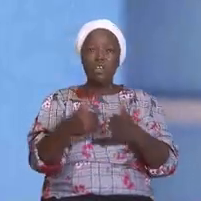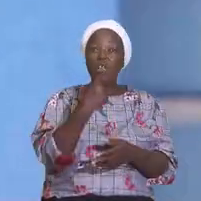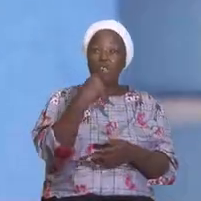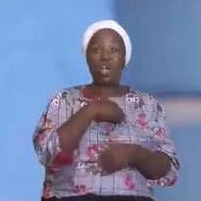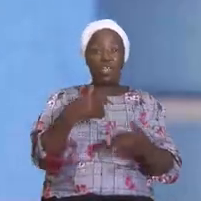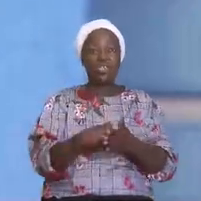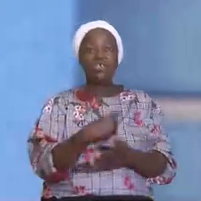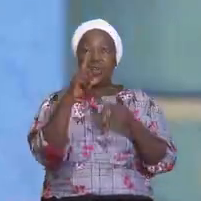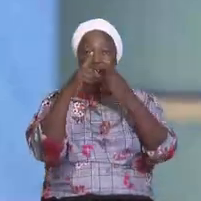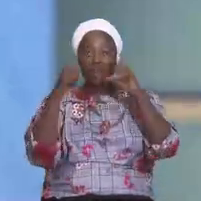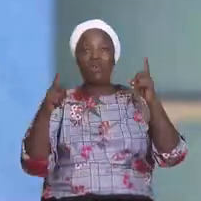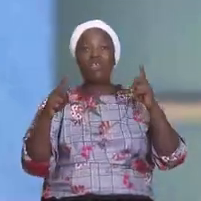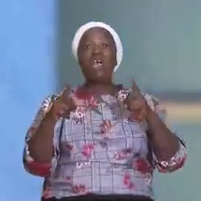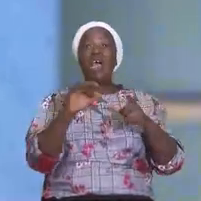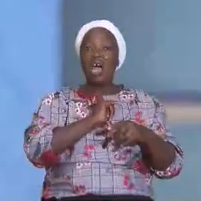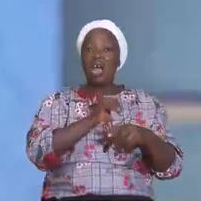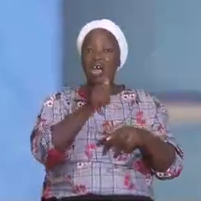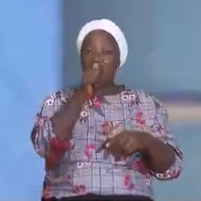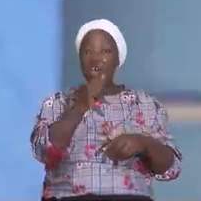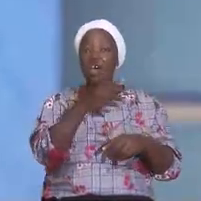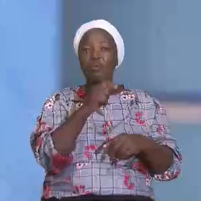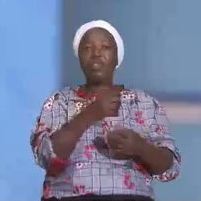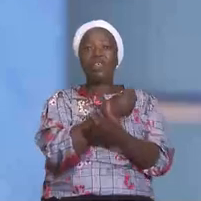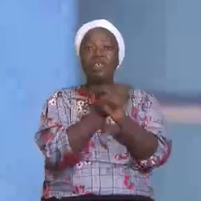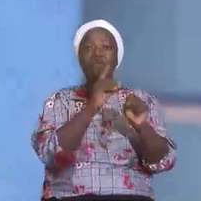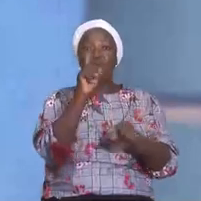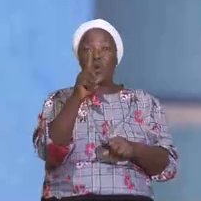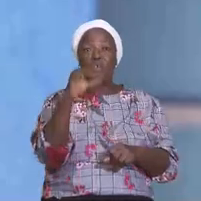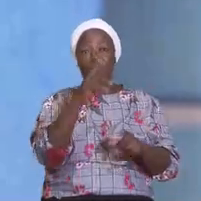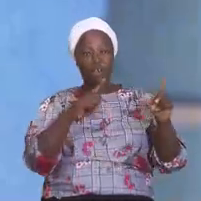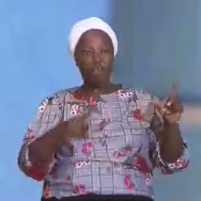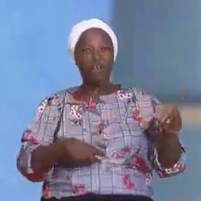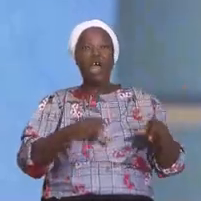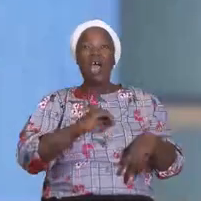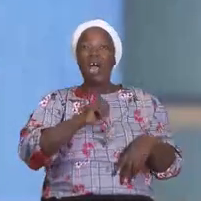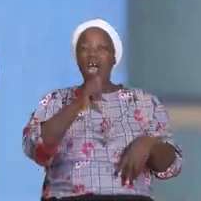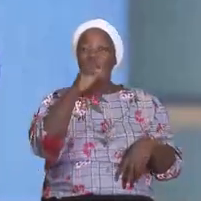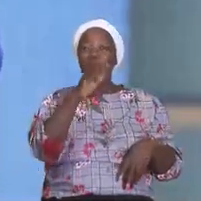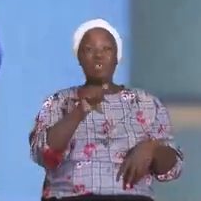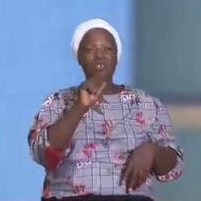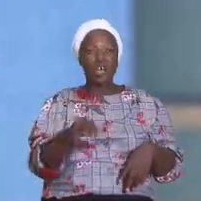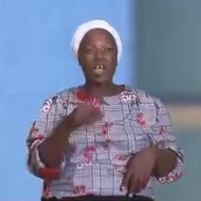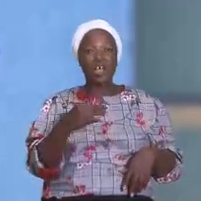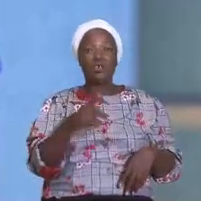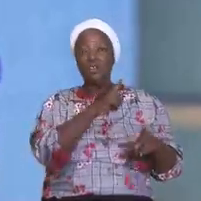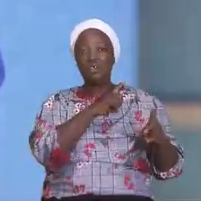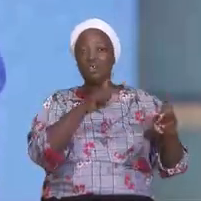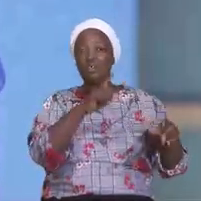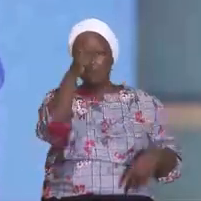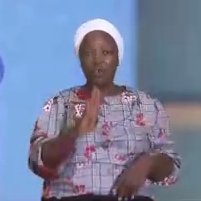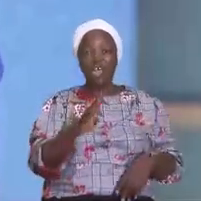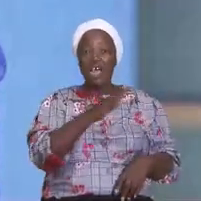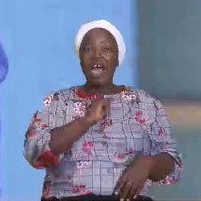faut en supprimer ça de ta bouche. Une nouvelle langue, un nouvel langage, un nouveau langage. Je suis racheté du